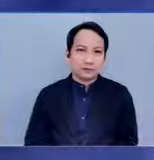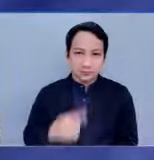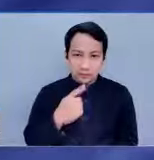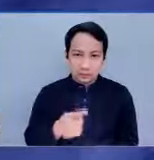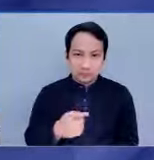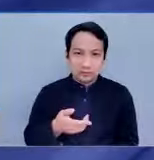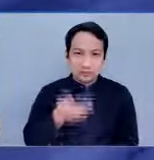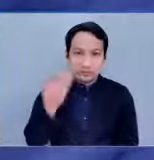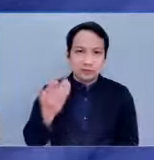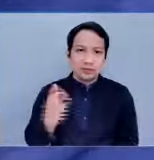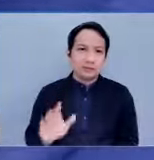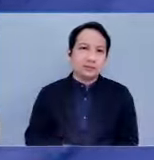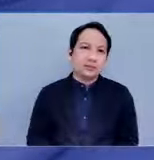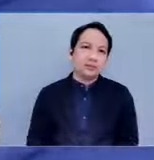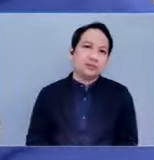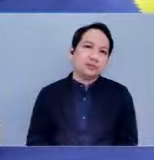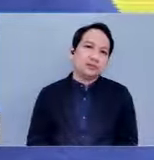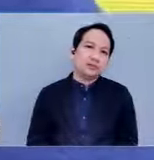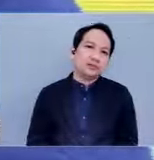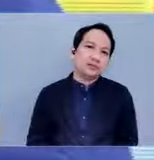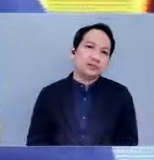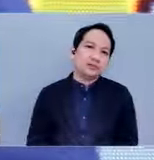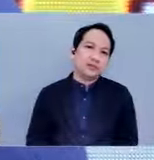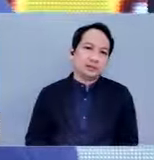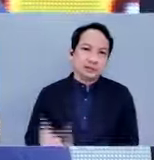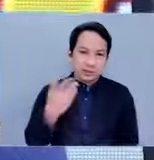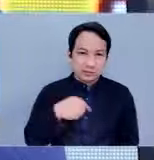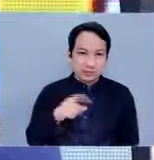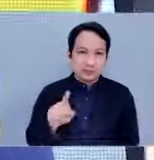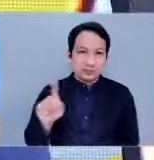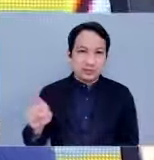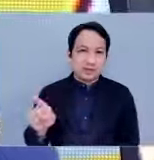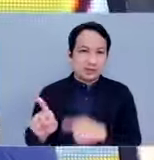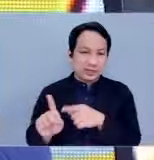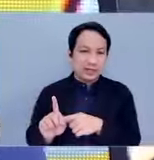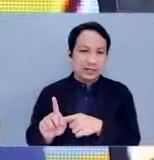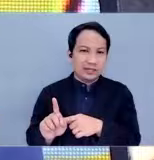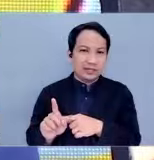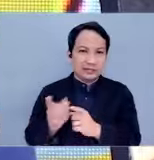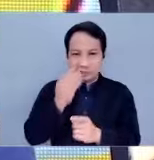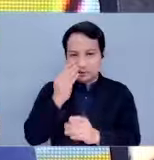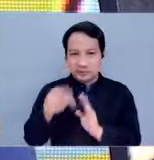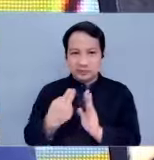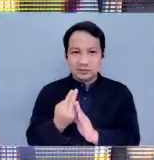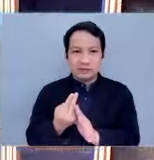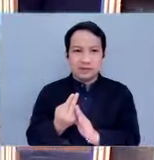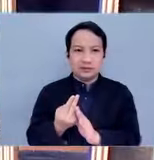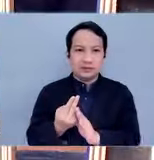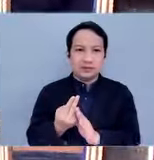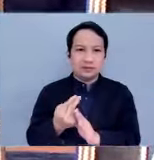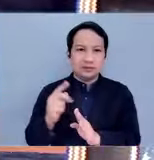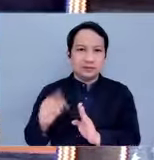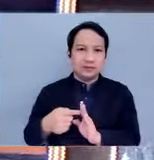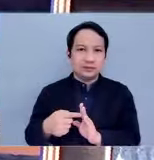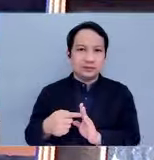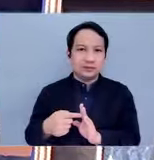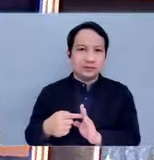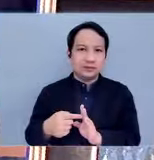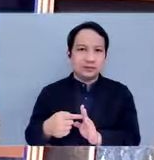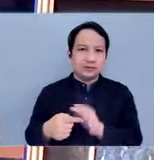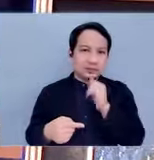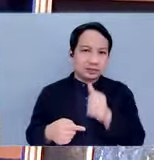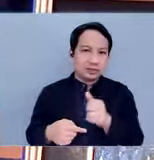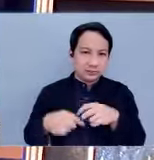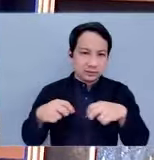no? Yes. Nakapture talaga yung personality. Yeah, I think a few hours, pero di po kasi siya tinatapos ng one sitting. Oo, kasi